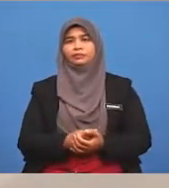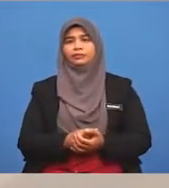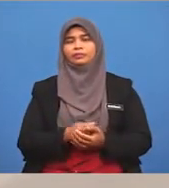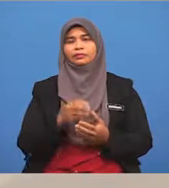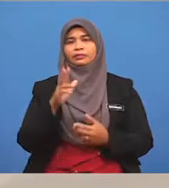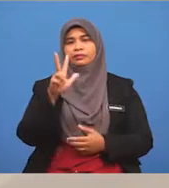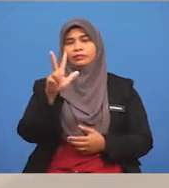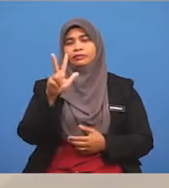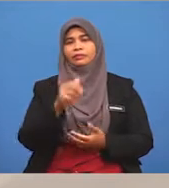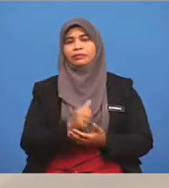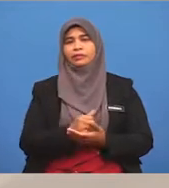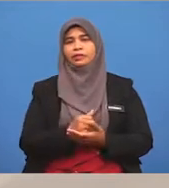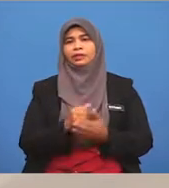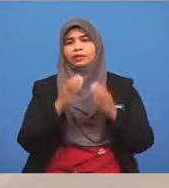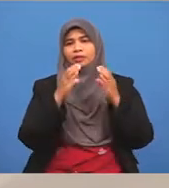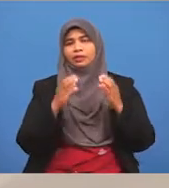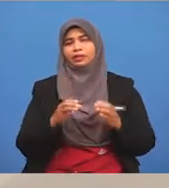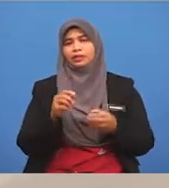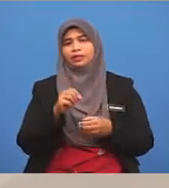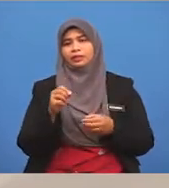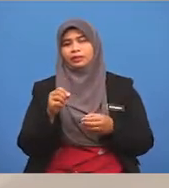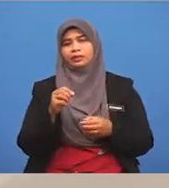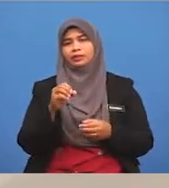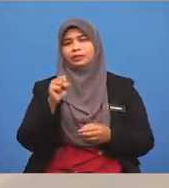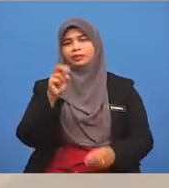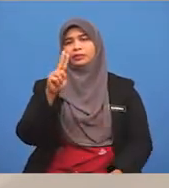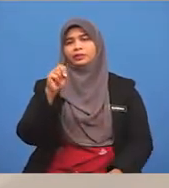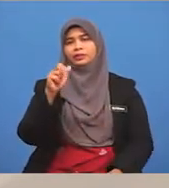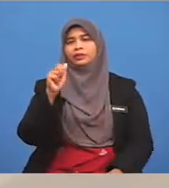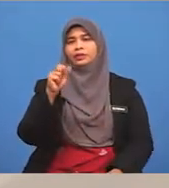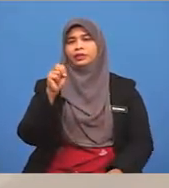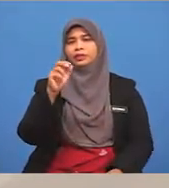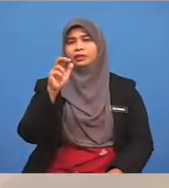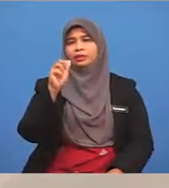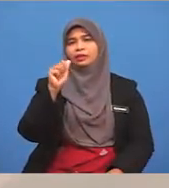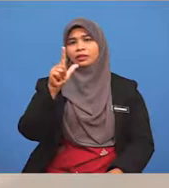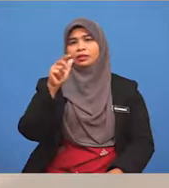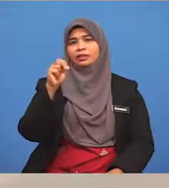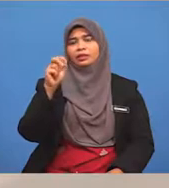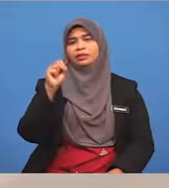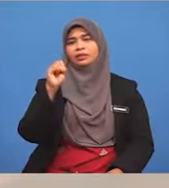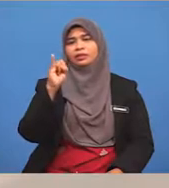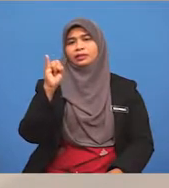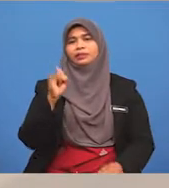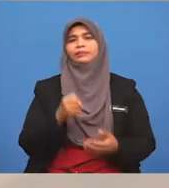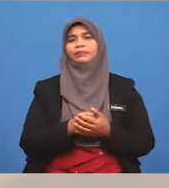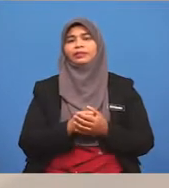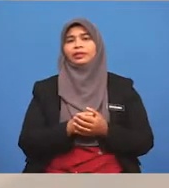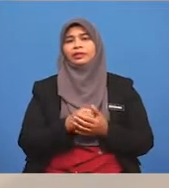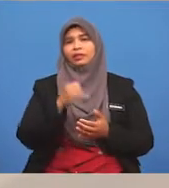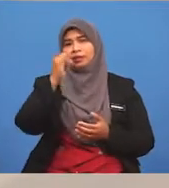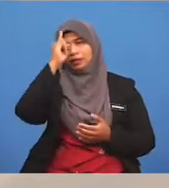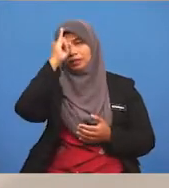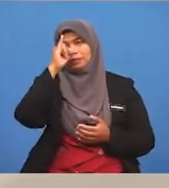Ketiga, metod penulisan Sunan An-Nasa'i. Imam An-Nasa'i